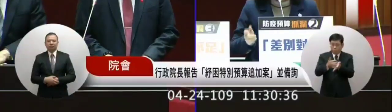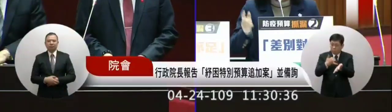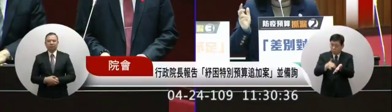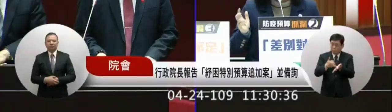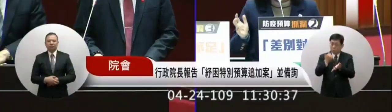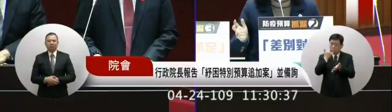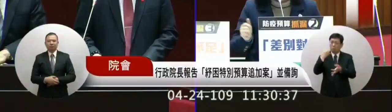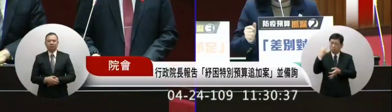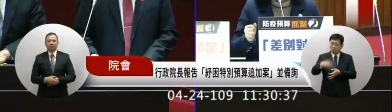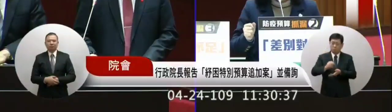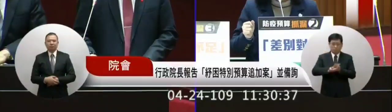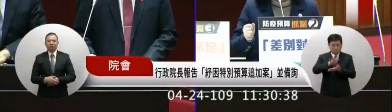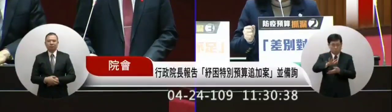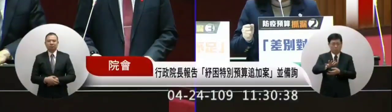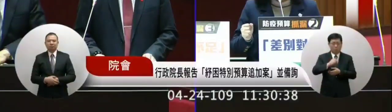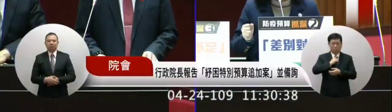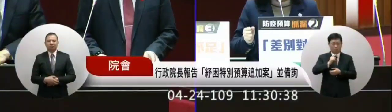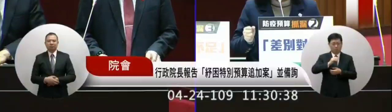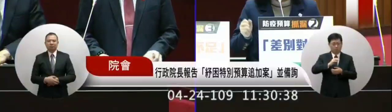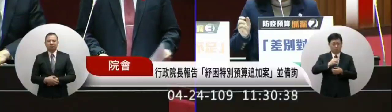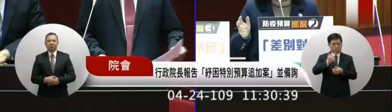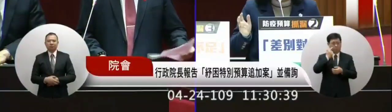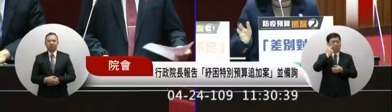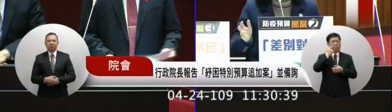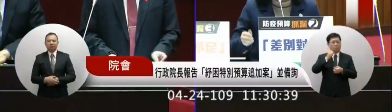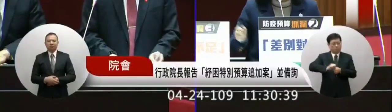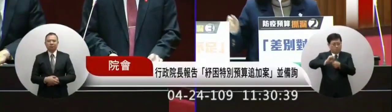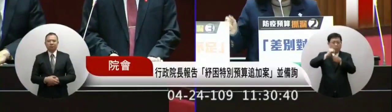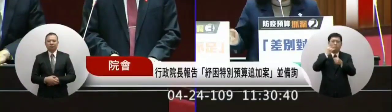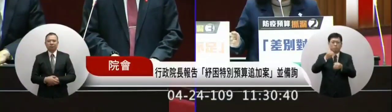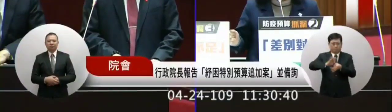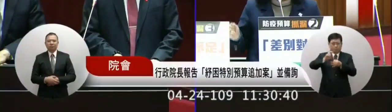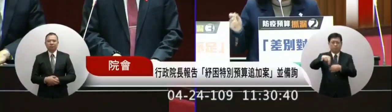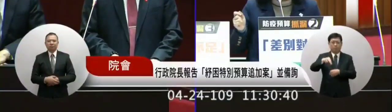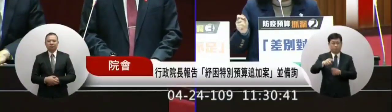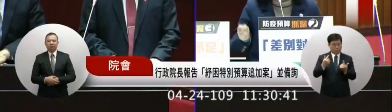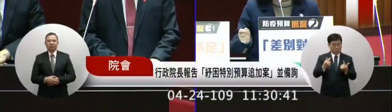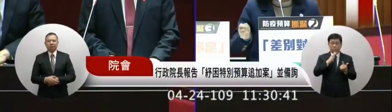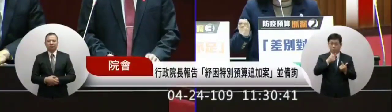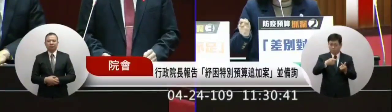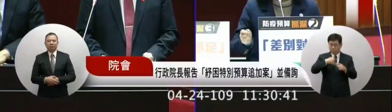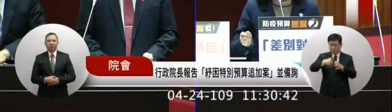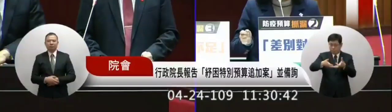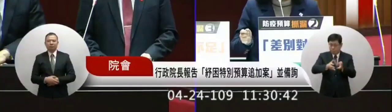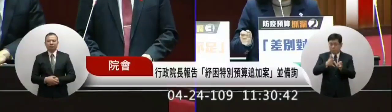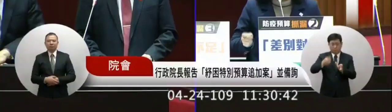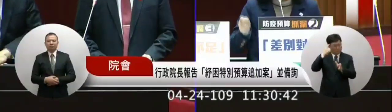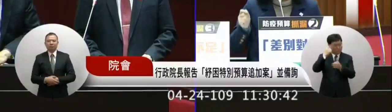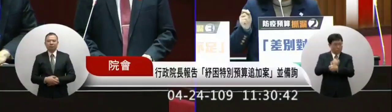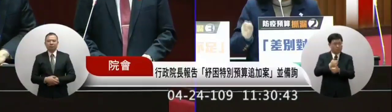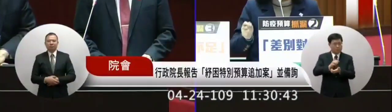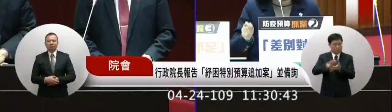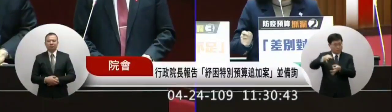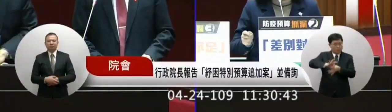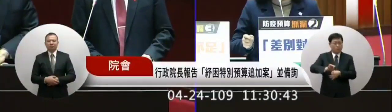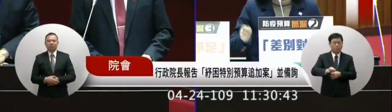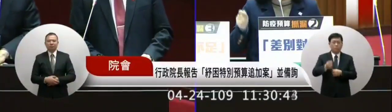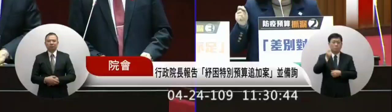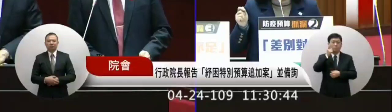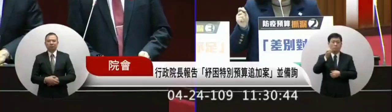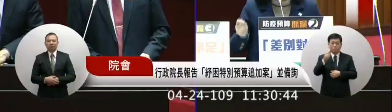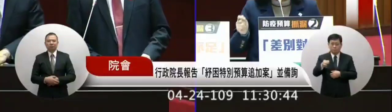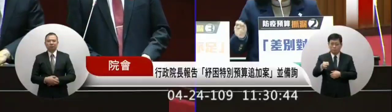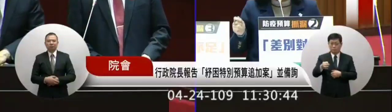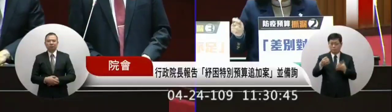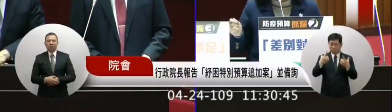规模有可能在以后的情势严峻下还是有空间，这个是不是请沈部长列入考虑？薪资补